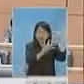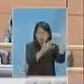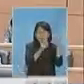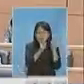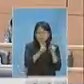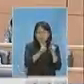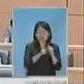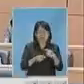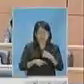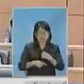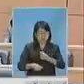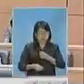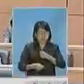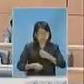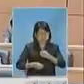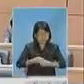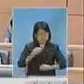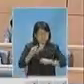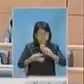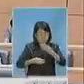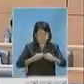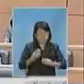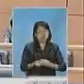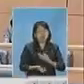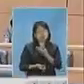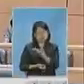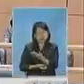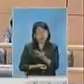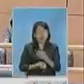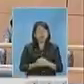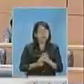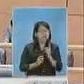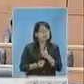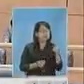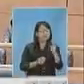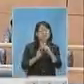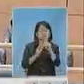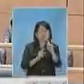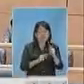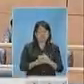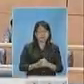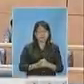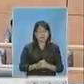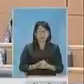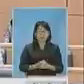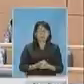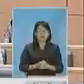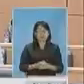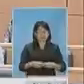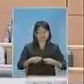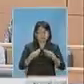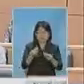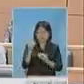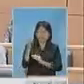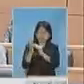เสียสละจากทางอื่นตรงไหนได้ฮะจะให้เสียสละให้ประเทศผมก็ไม่กล้า